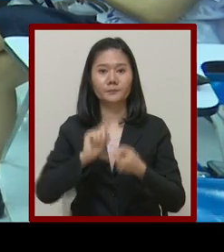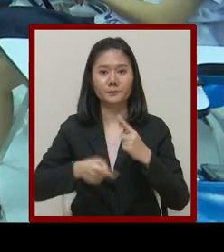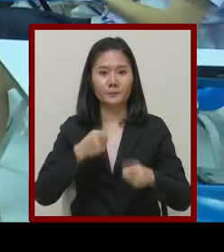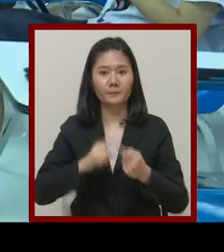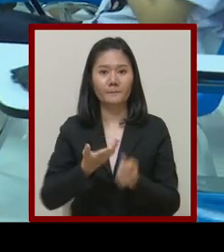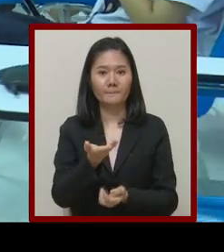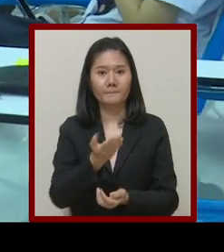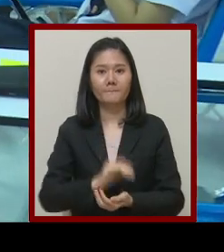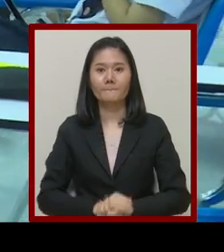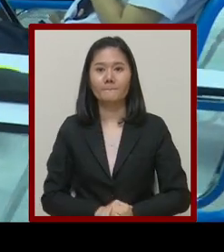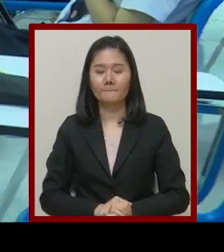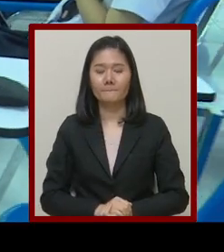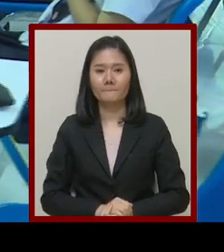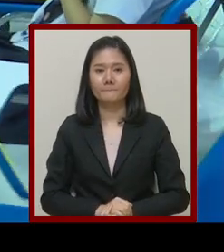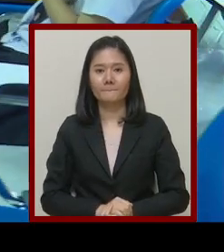ค่ะ